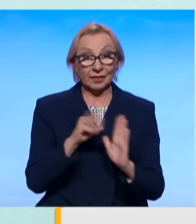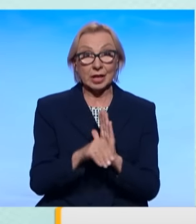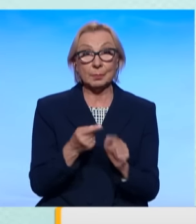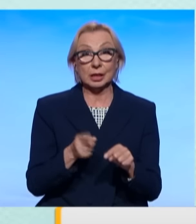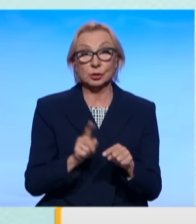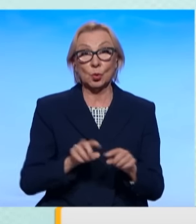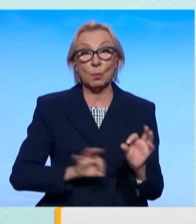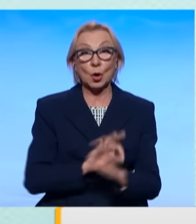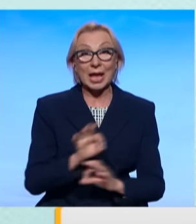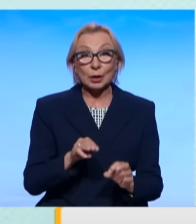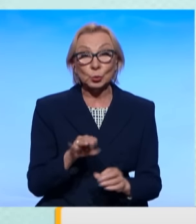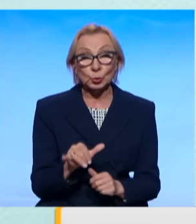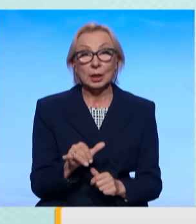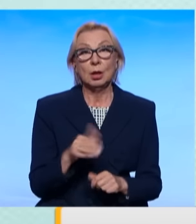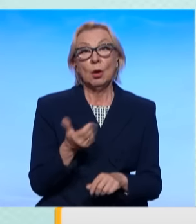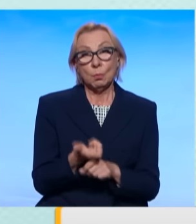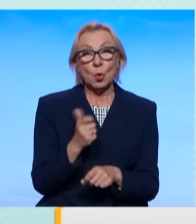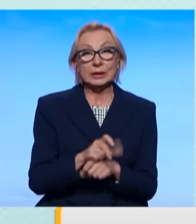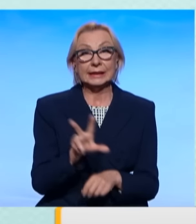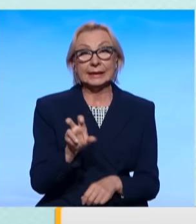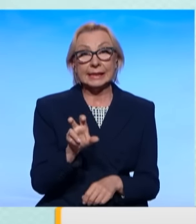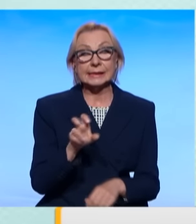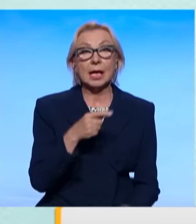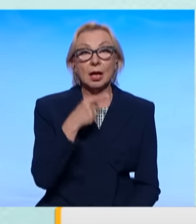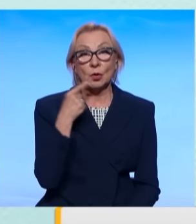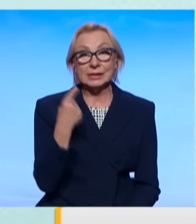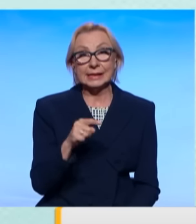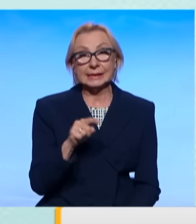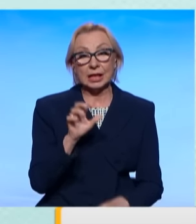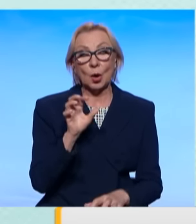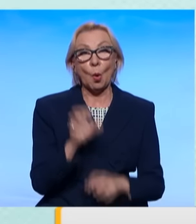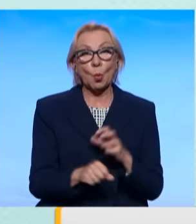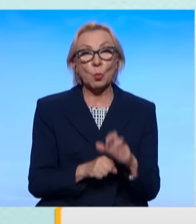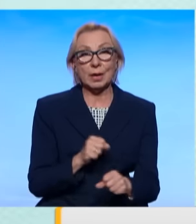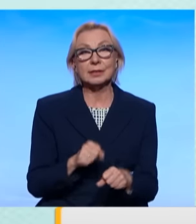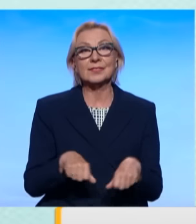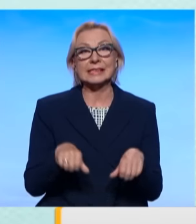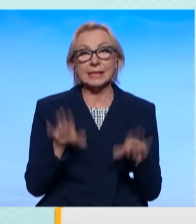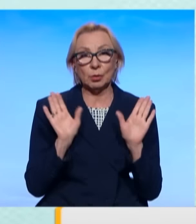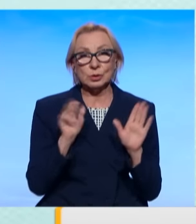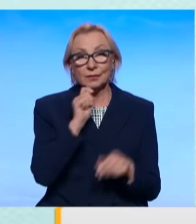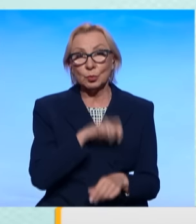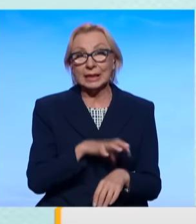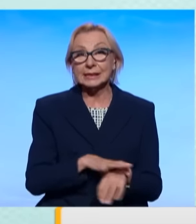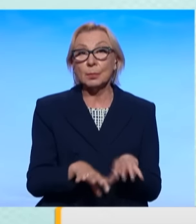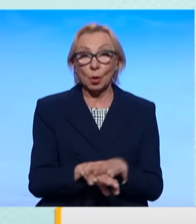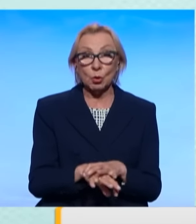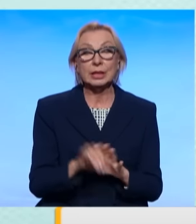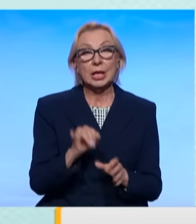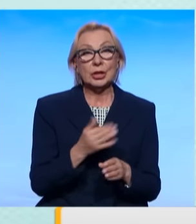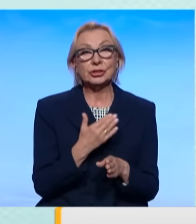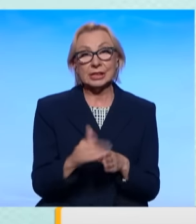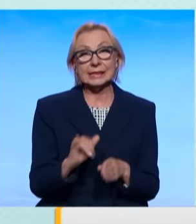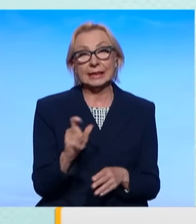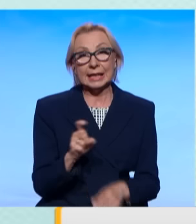проекту вже понад 300 російських окупантів здалося в український полон, і частина